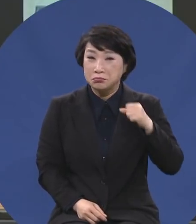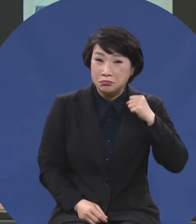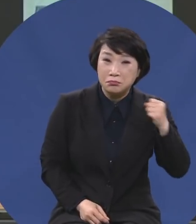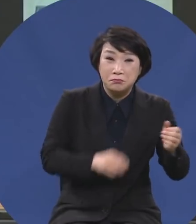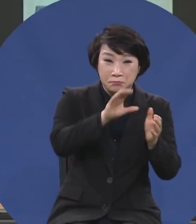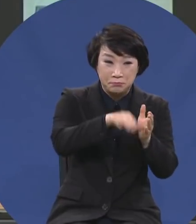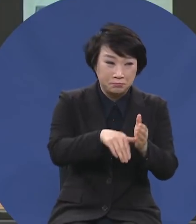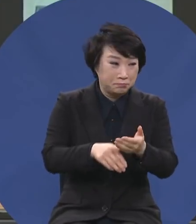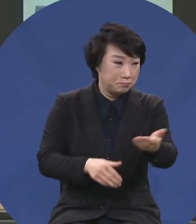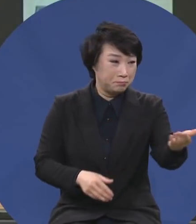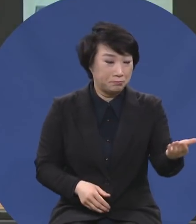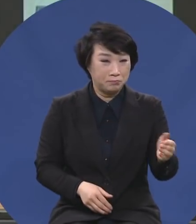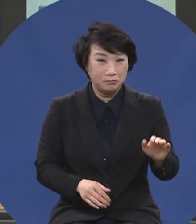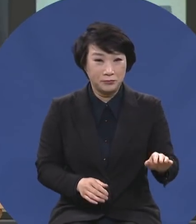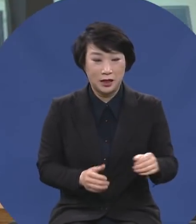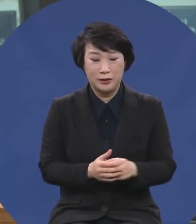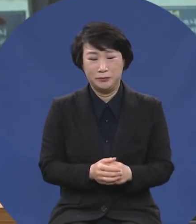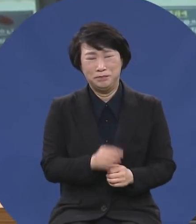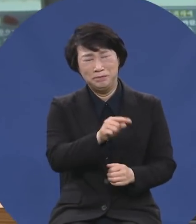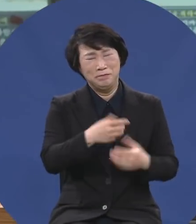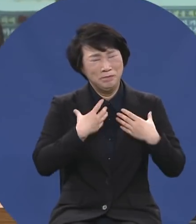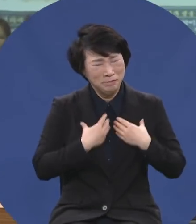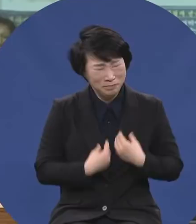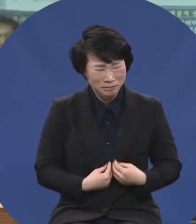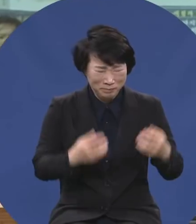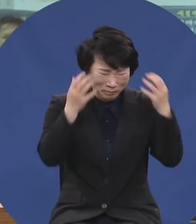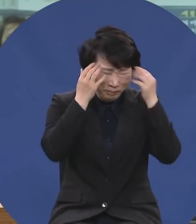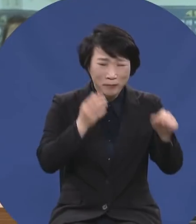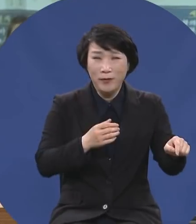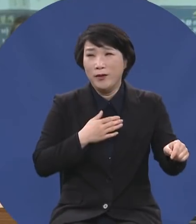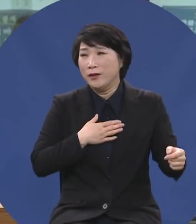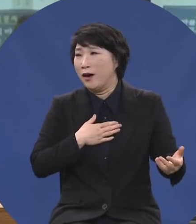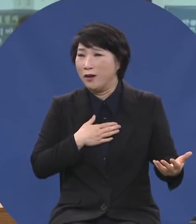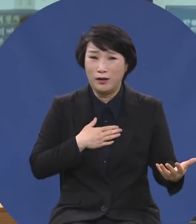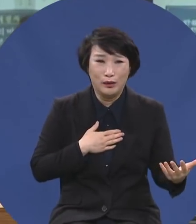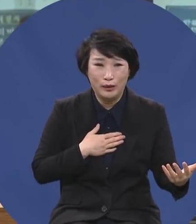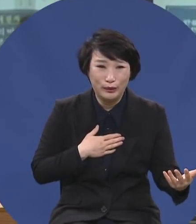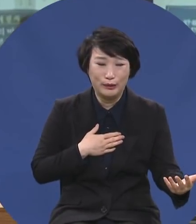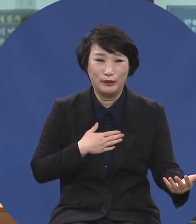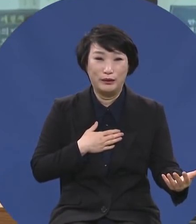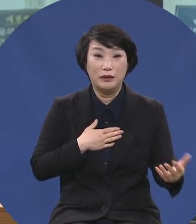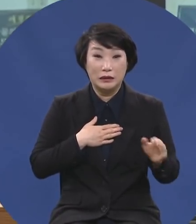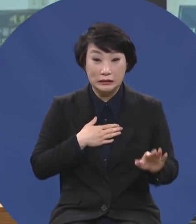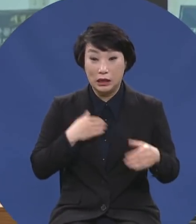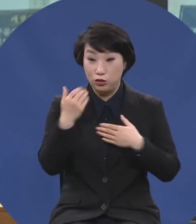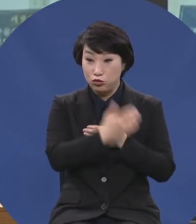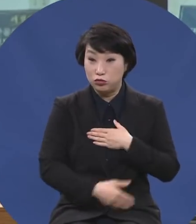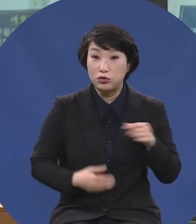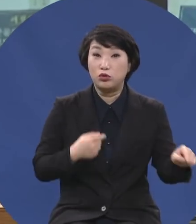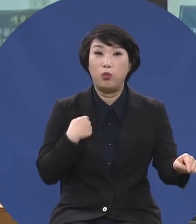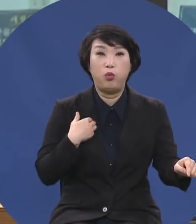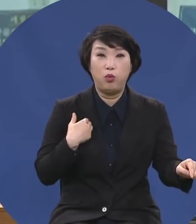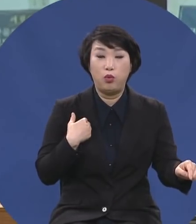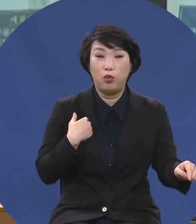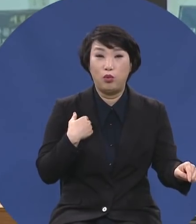끌려갈 때 이 절망적인 고통을 어찌할까? 그런데 육신은